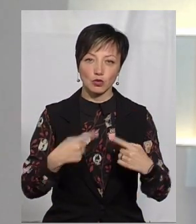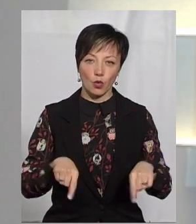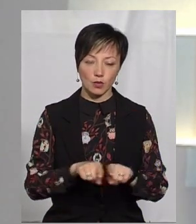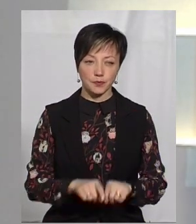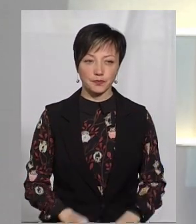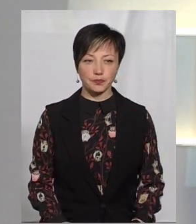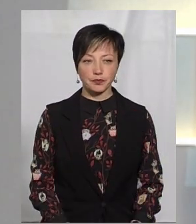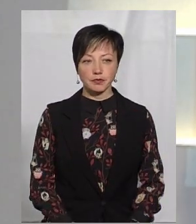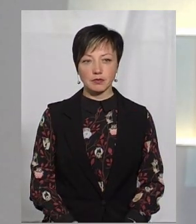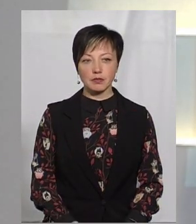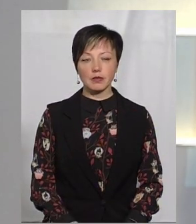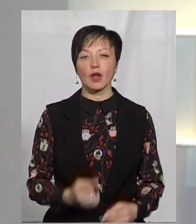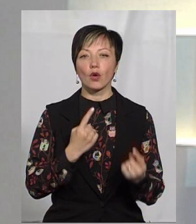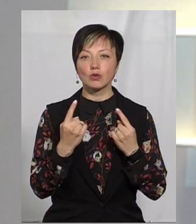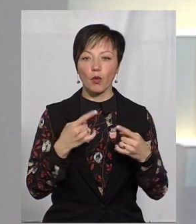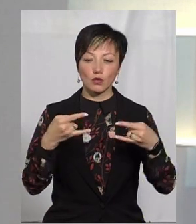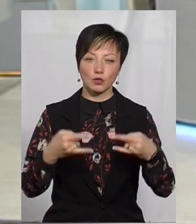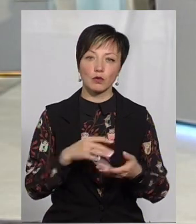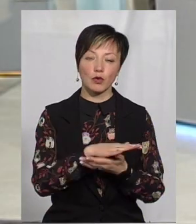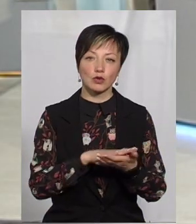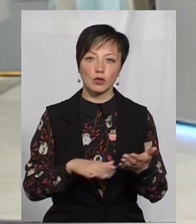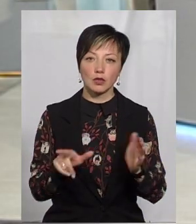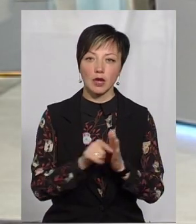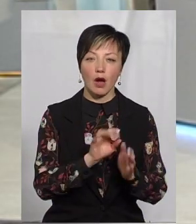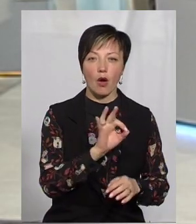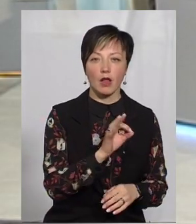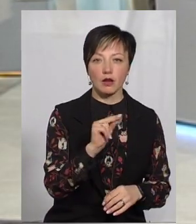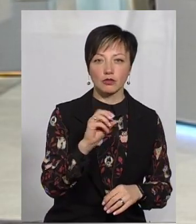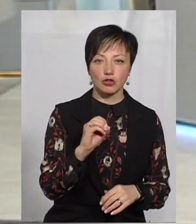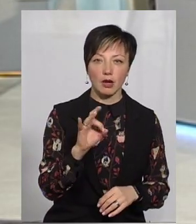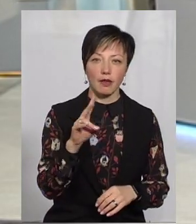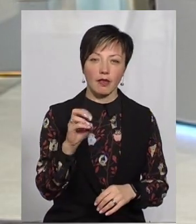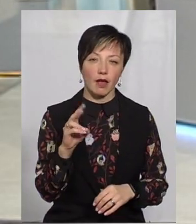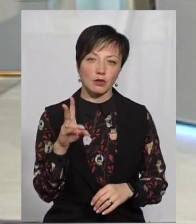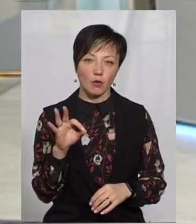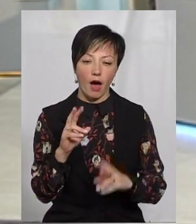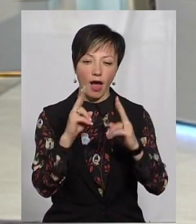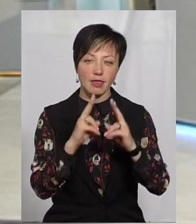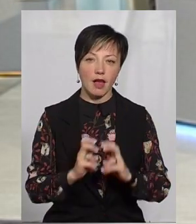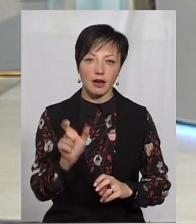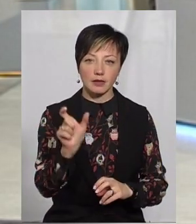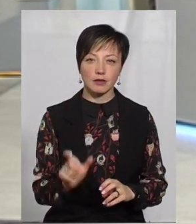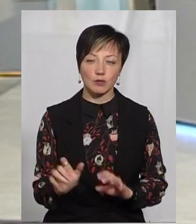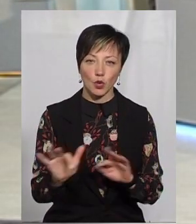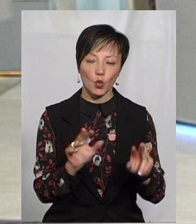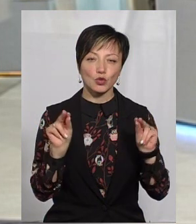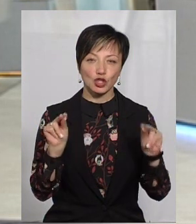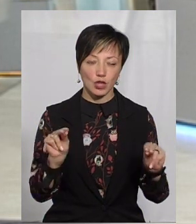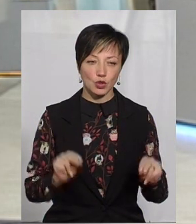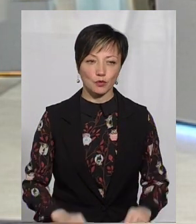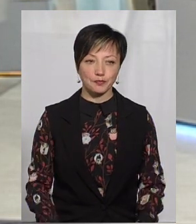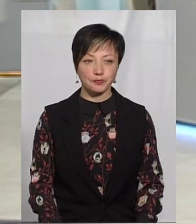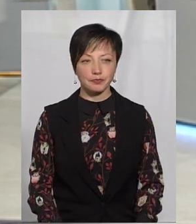Ігорем Марчуком. А розмову у студії продовжуємо із аналітиком руху «Чесно»